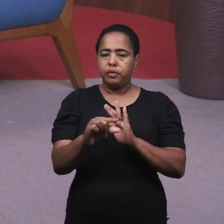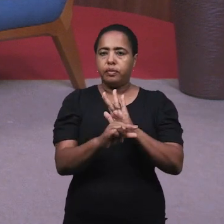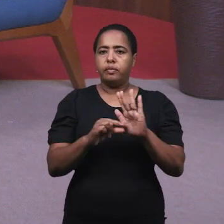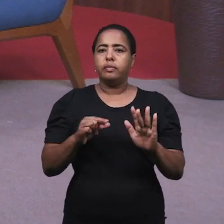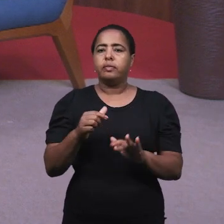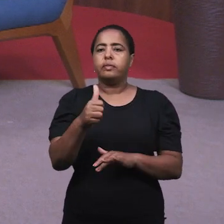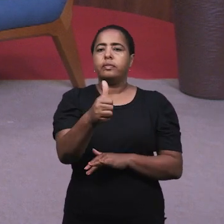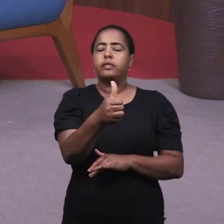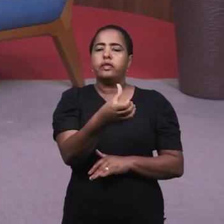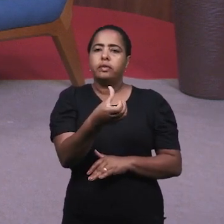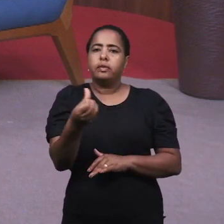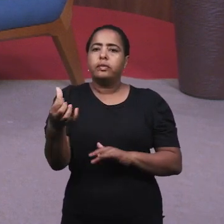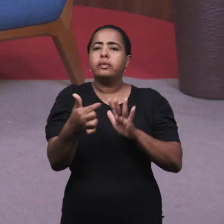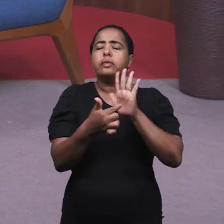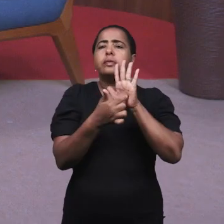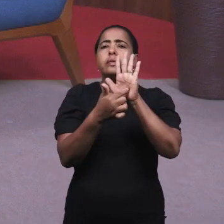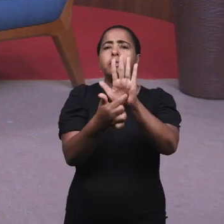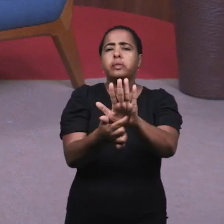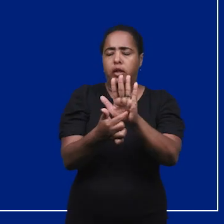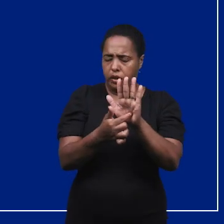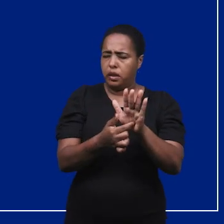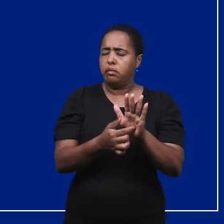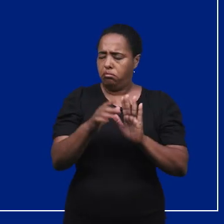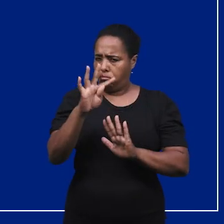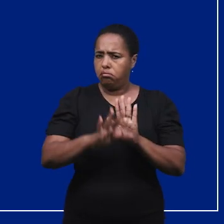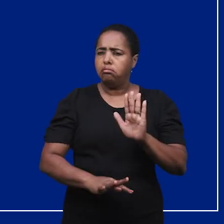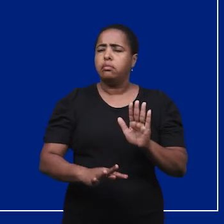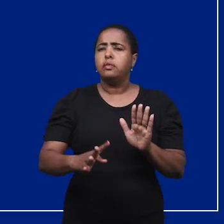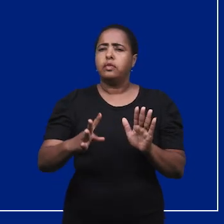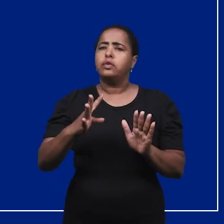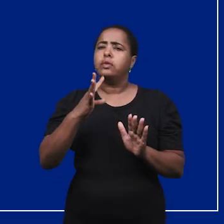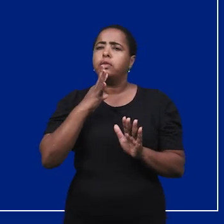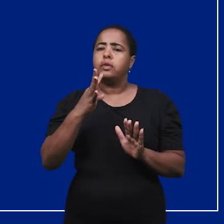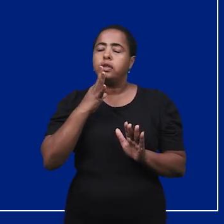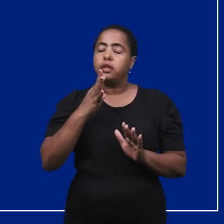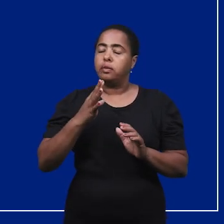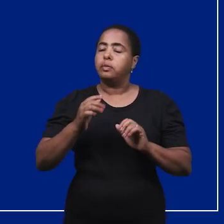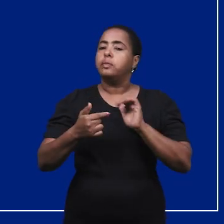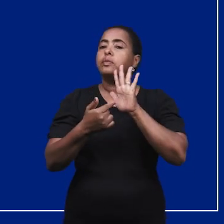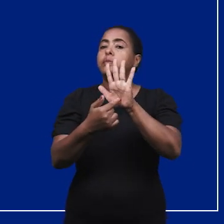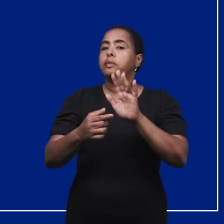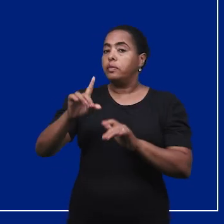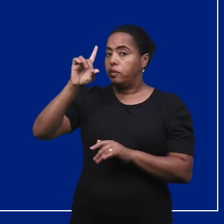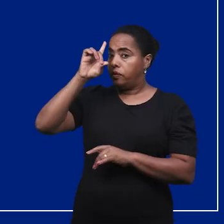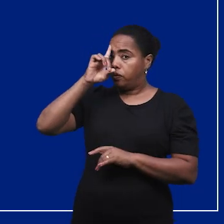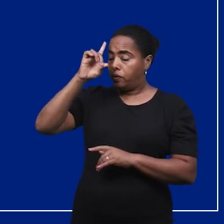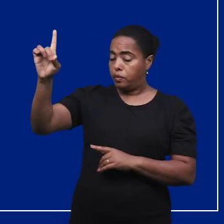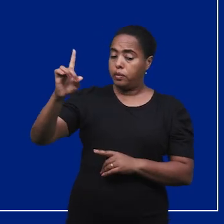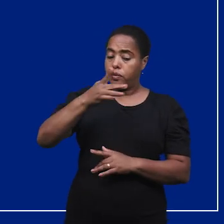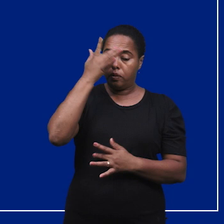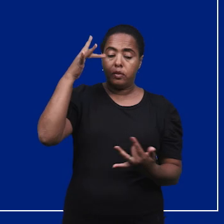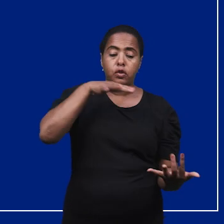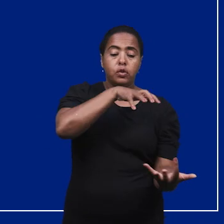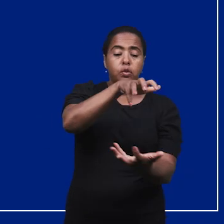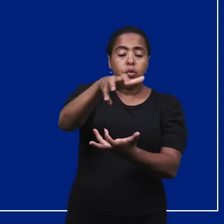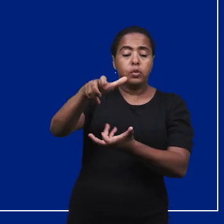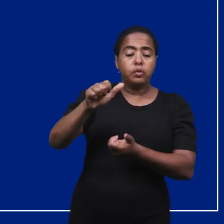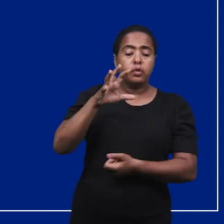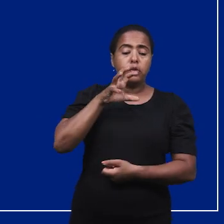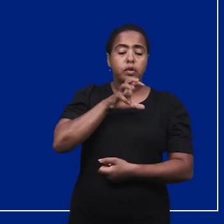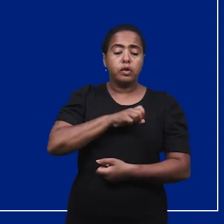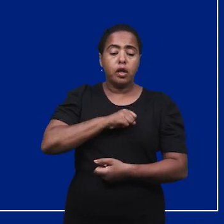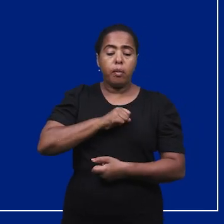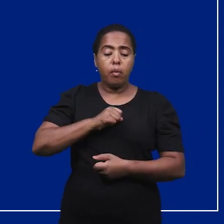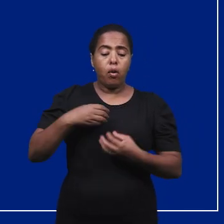3, verset 16, qui nous dit, c'est un texte très connu, car Dieu a aimé le monde de telle manière